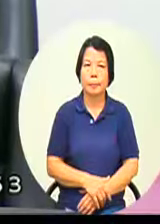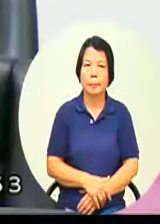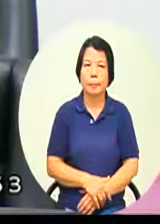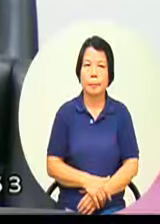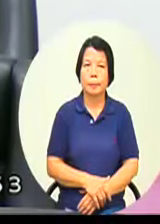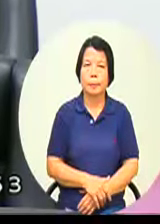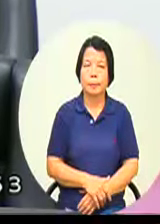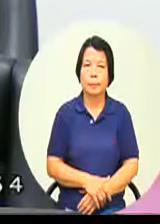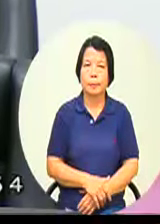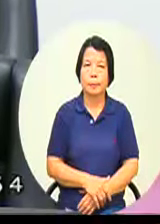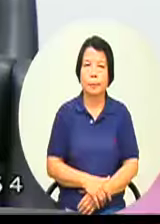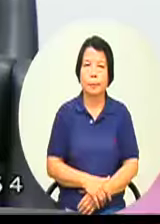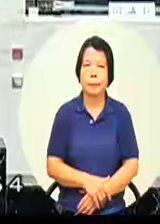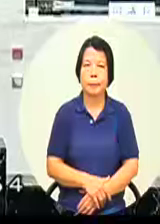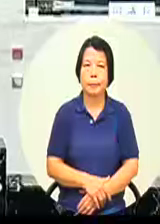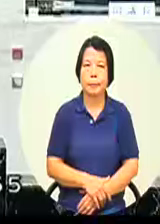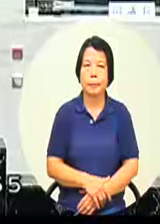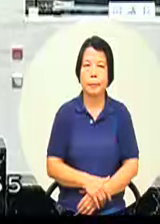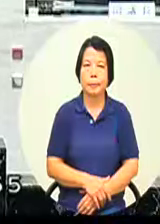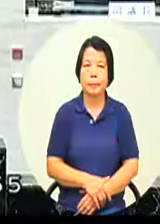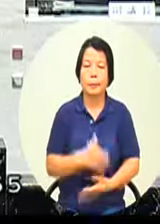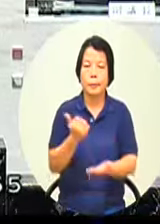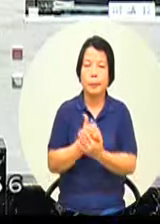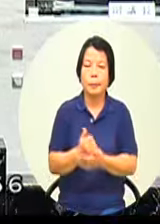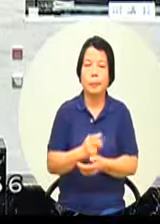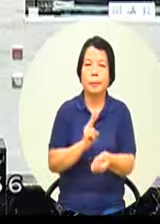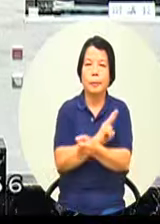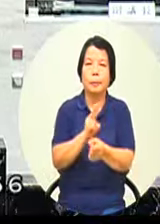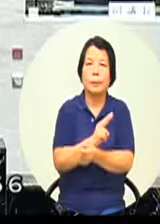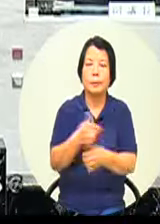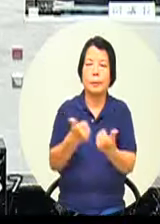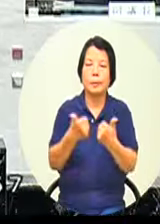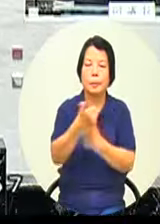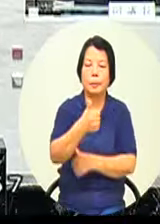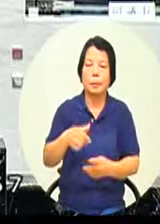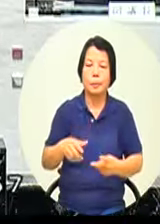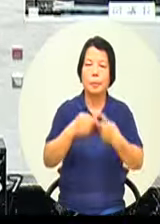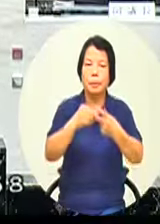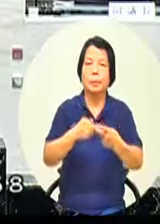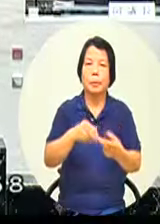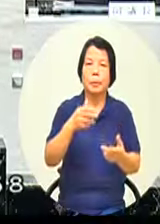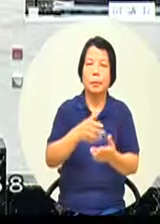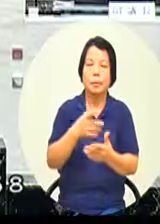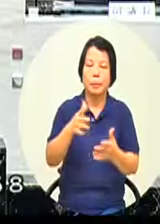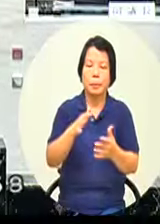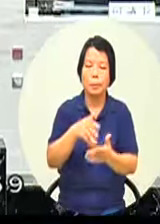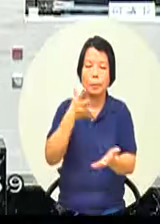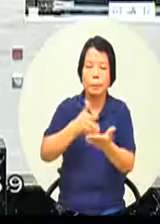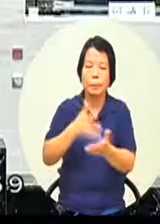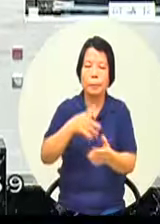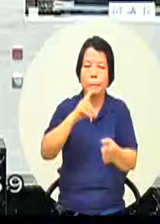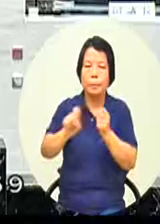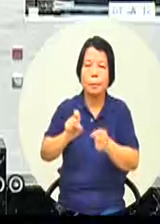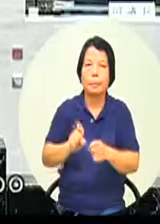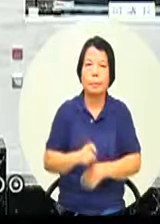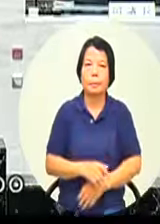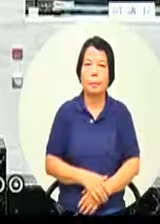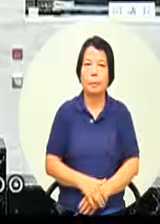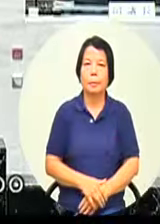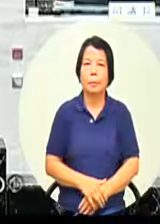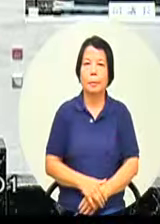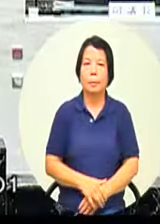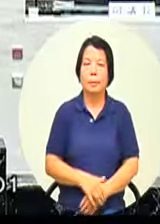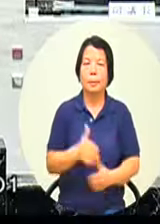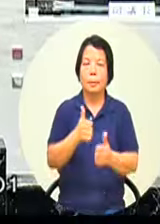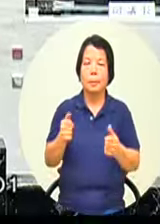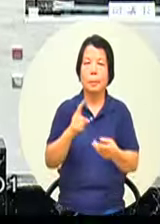好，谢谢议员。 好，请林明杰议员第二次发言，时间10分钟。 哦，10分钟哈。哦，